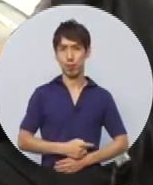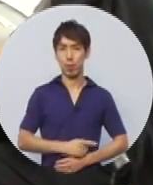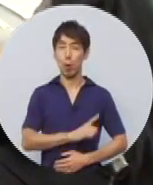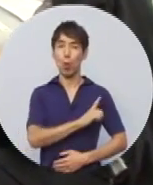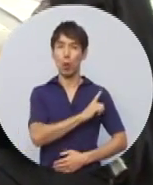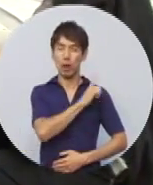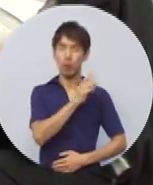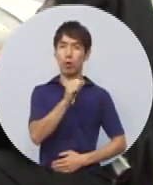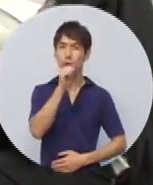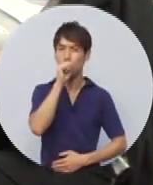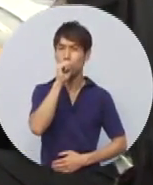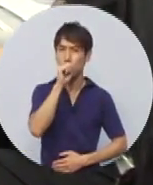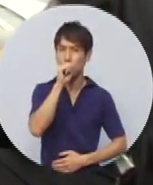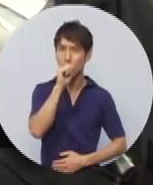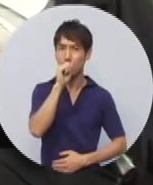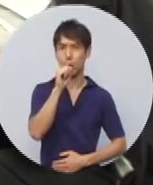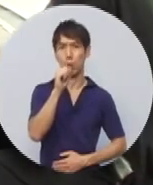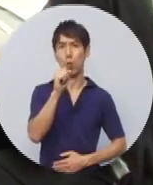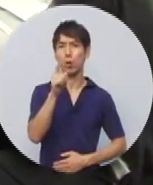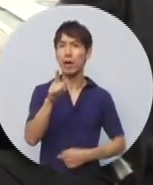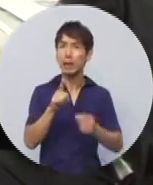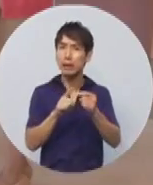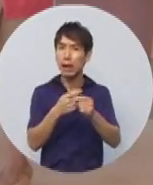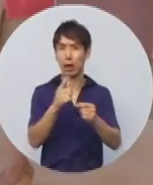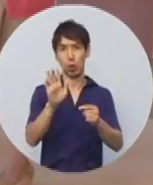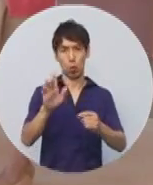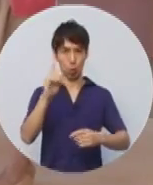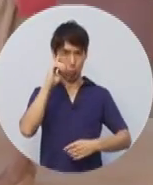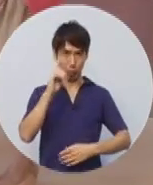あの咳もちょっとそこから出てくるかもしれないので。